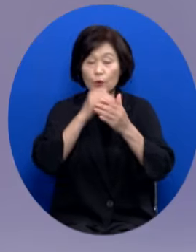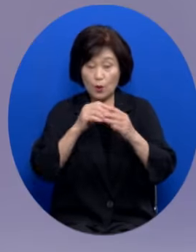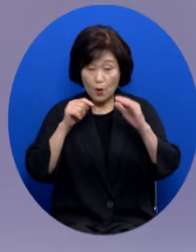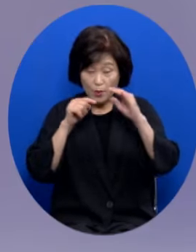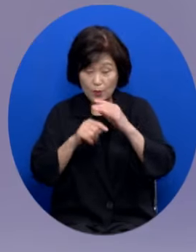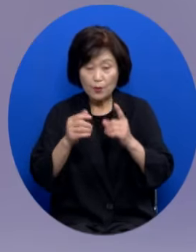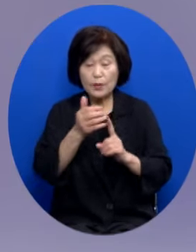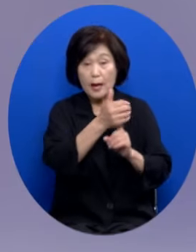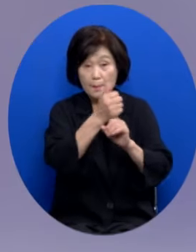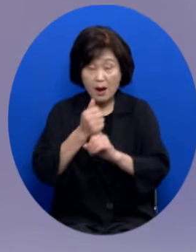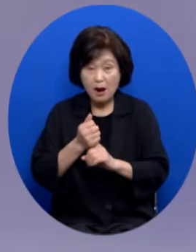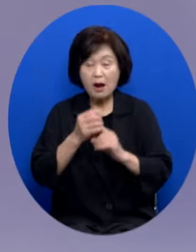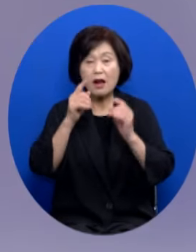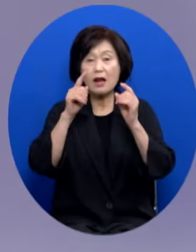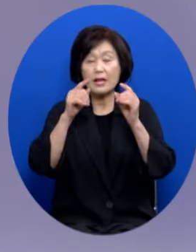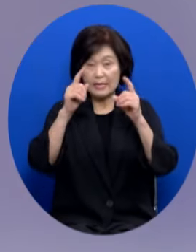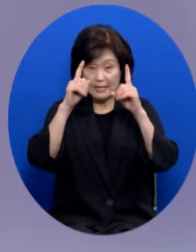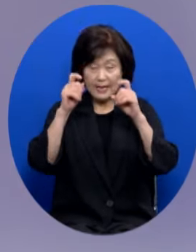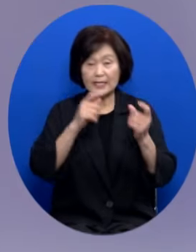등 400여 점입니다.